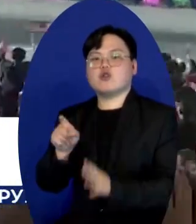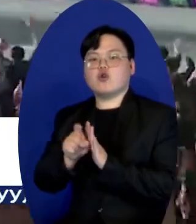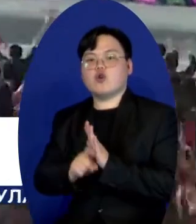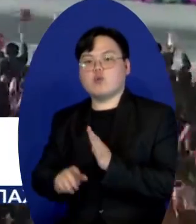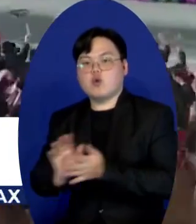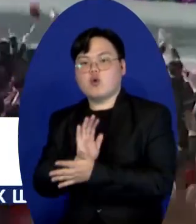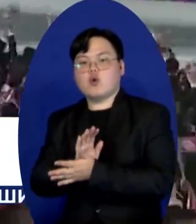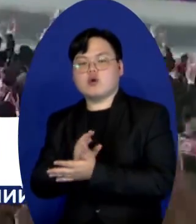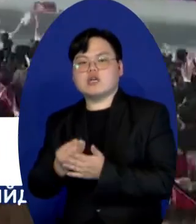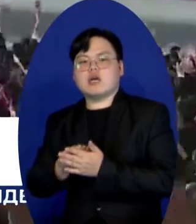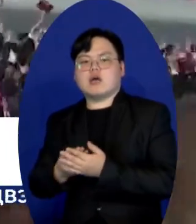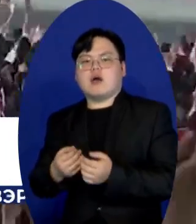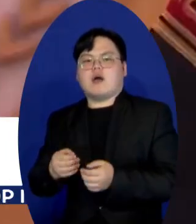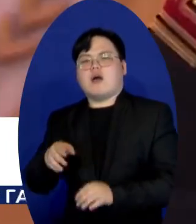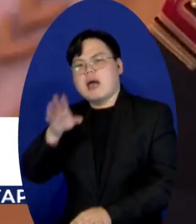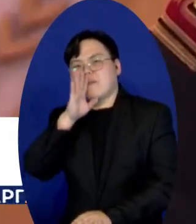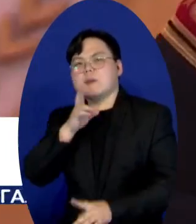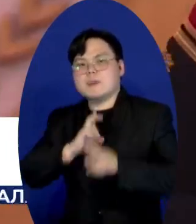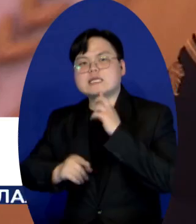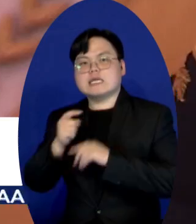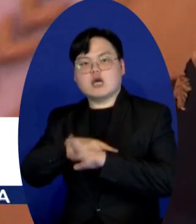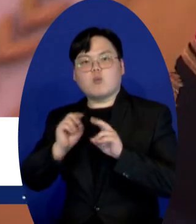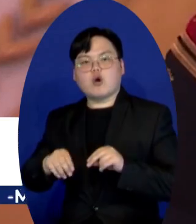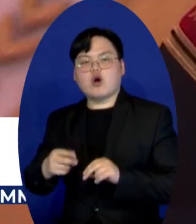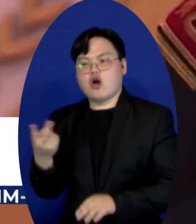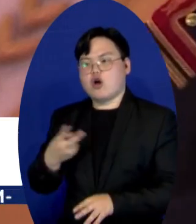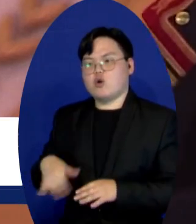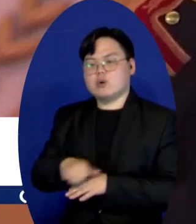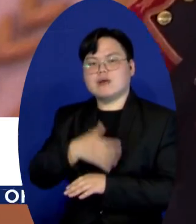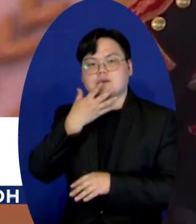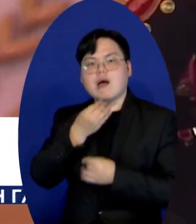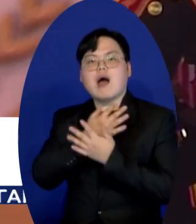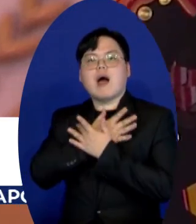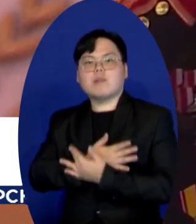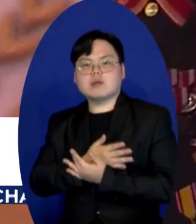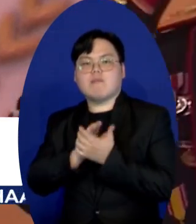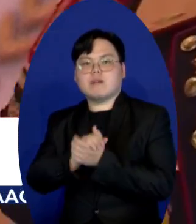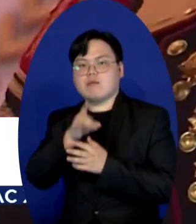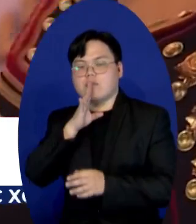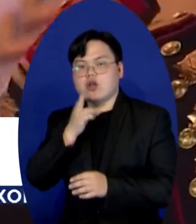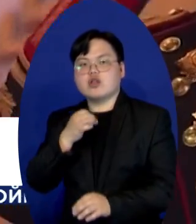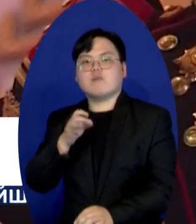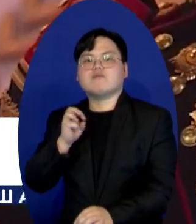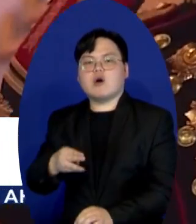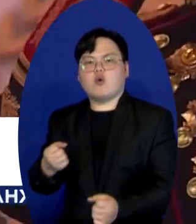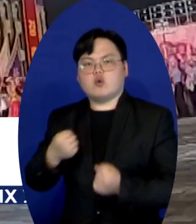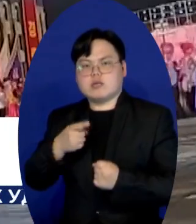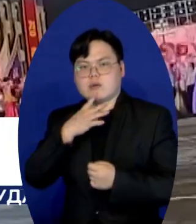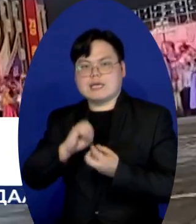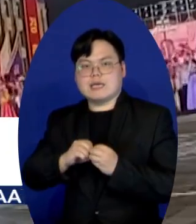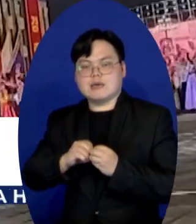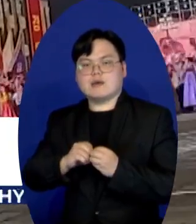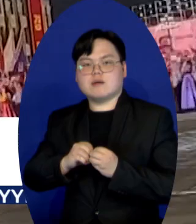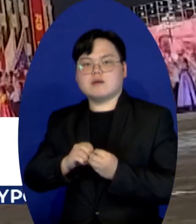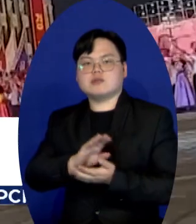холбоотойгоор төгшүүртэй байдал дамжираад байгаа энэ үед хоёр улсын хооронд бат бөх энх тайван тогтоох дипломат хүчин чармайлтууд хэрэгжүүлэхийг Юн ерөнхийлөгч